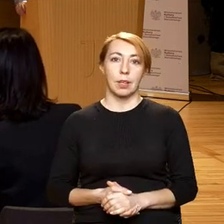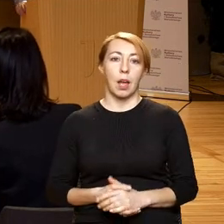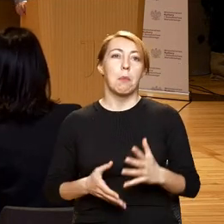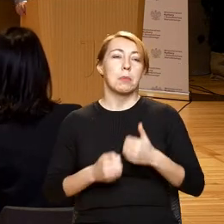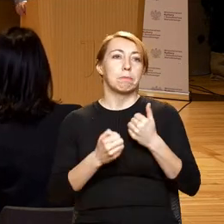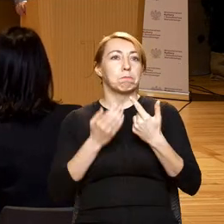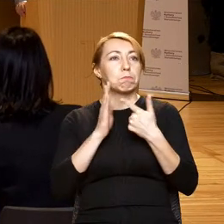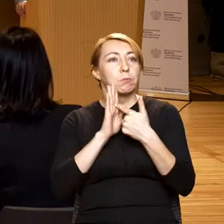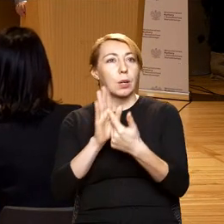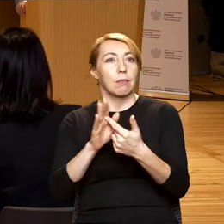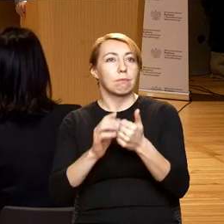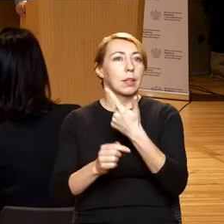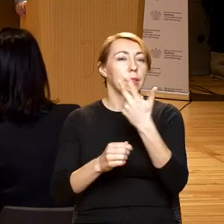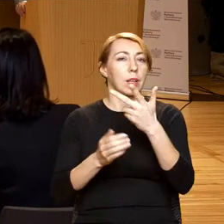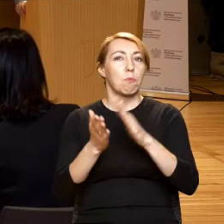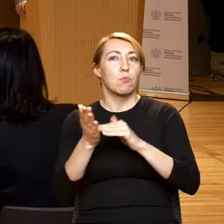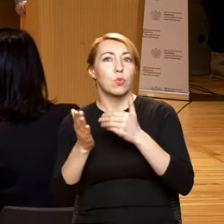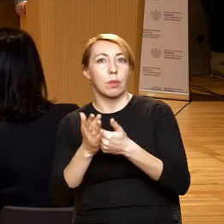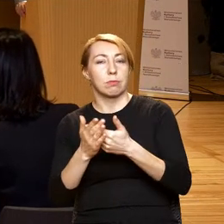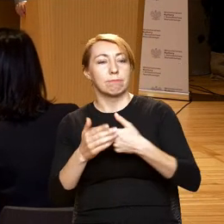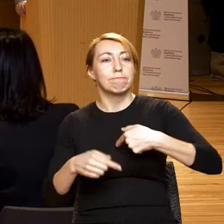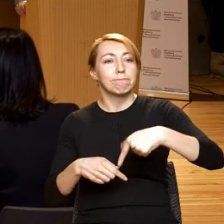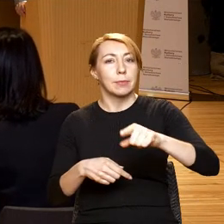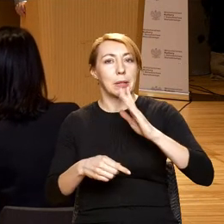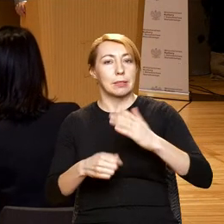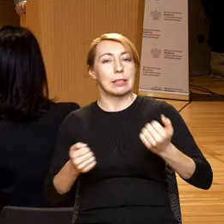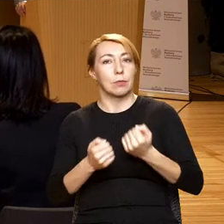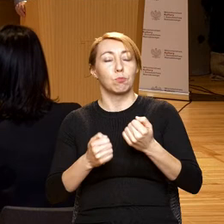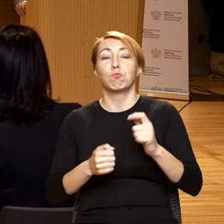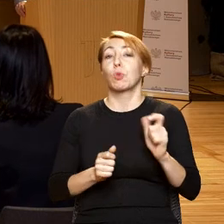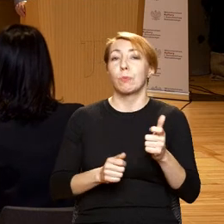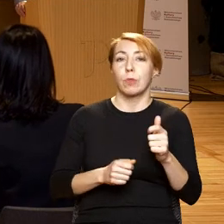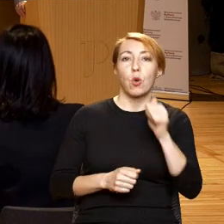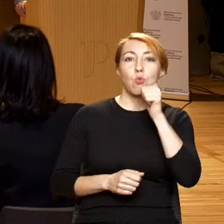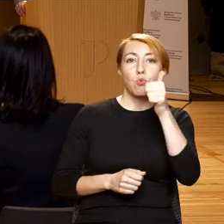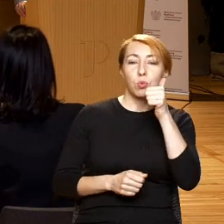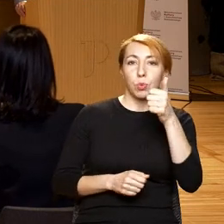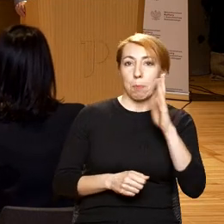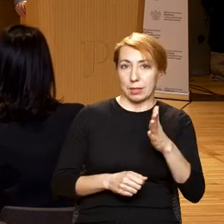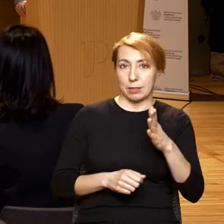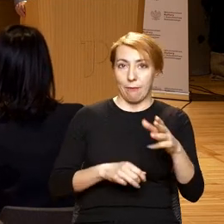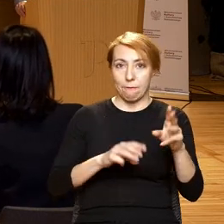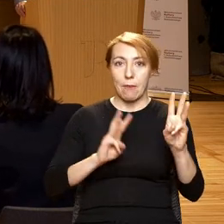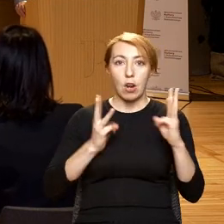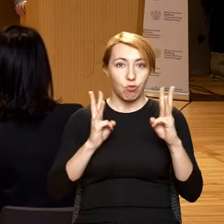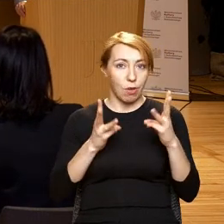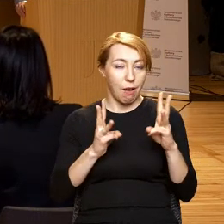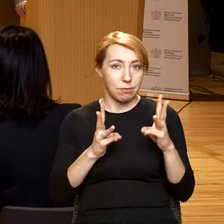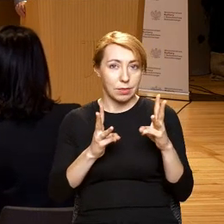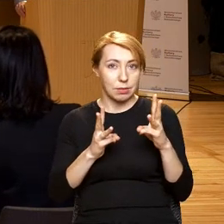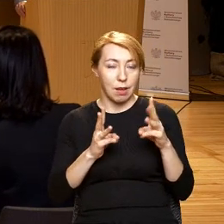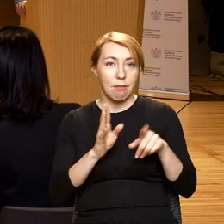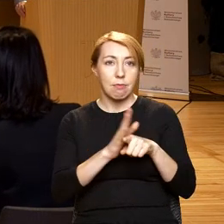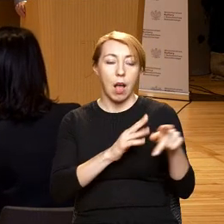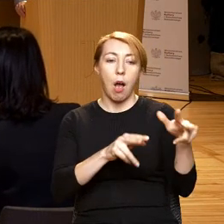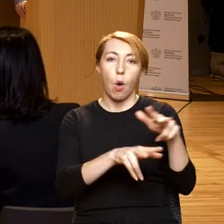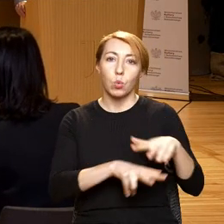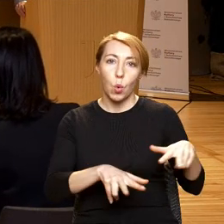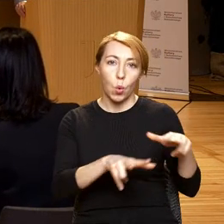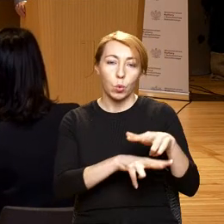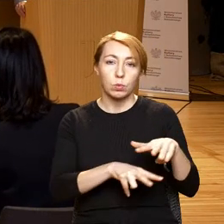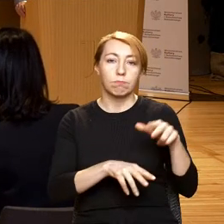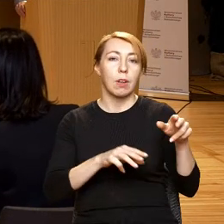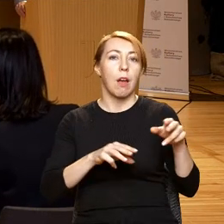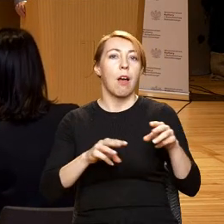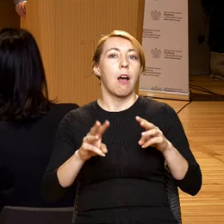takie przykłady naszej najbliższej aktywności, to chociażby już jutro zaczynają się warsztaty dla rodzin. Te